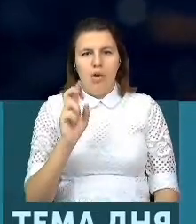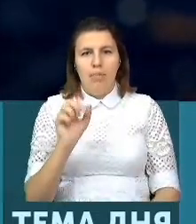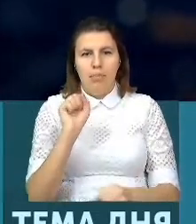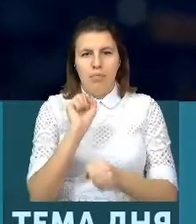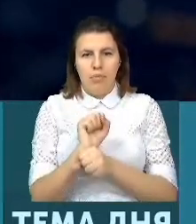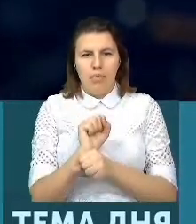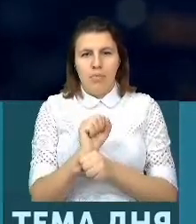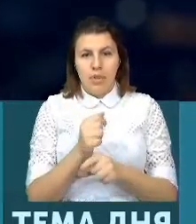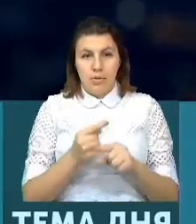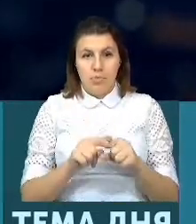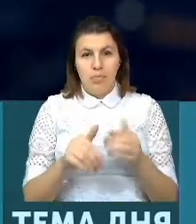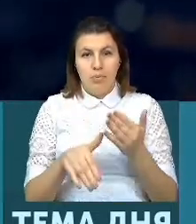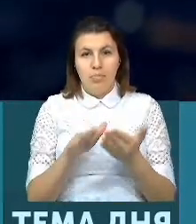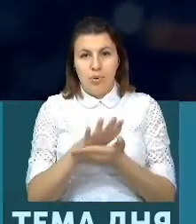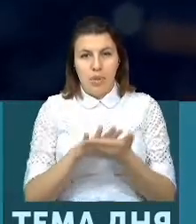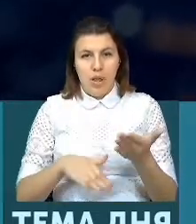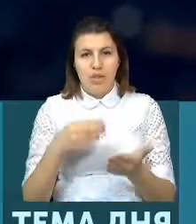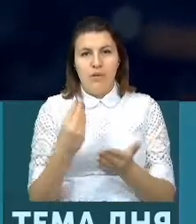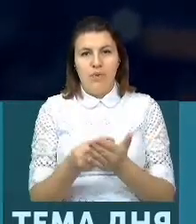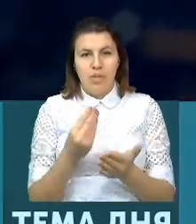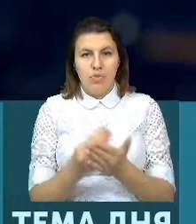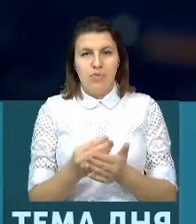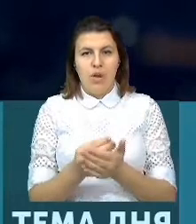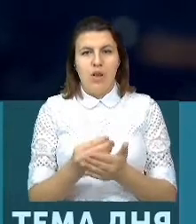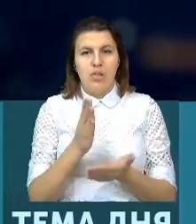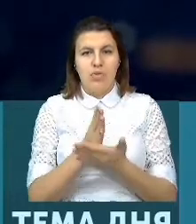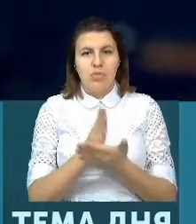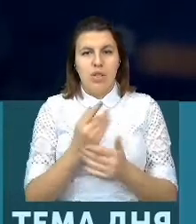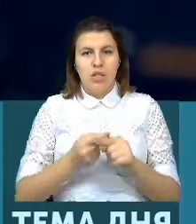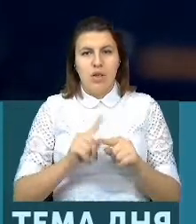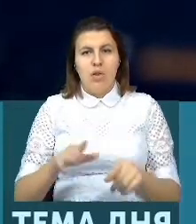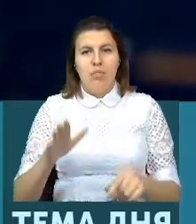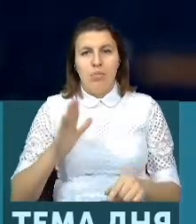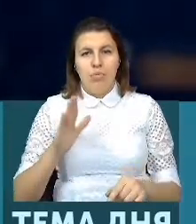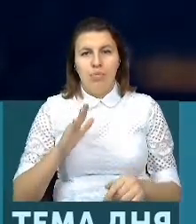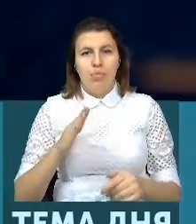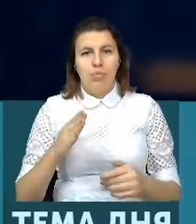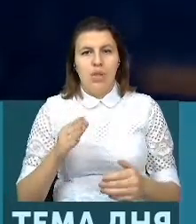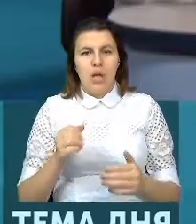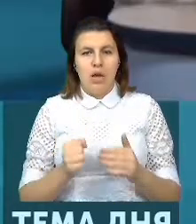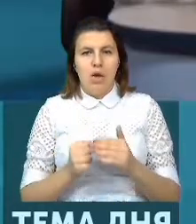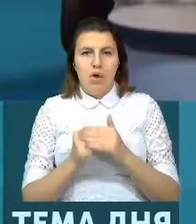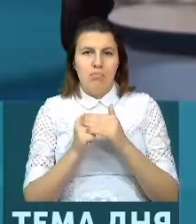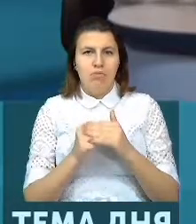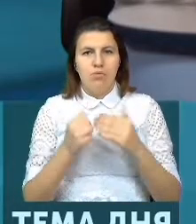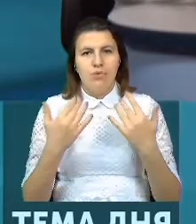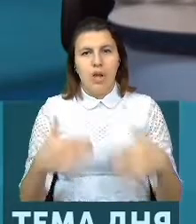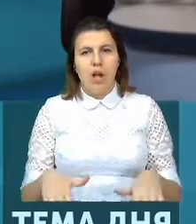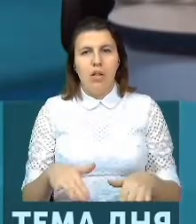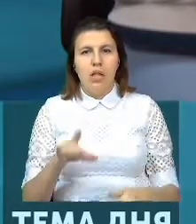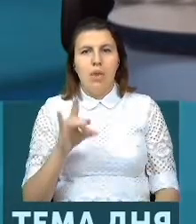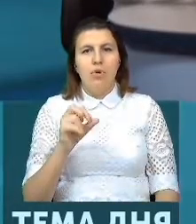подальшого фінансування, його подальшого існування, це будуть такі собі репутаційні втрати для міської ради і для депутатського корпусу в тому